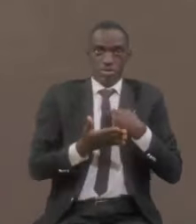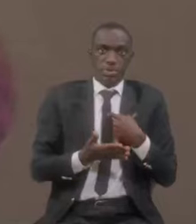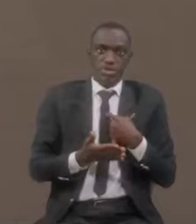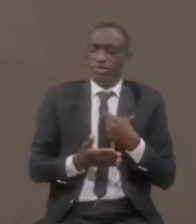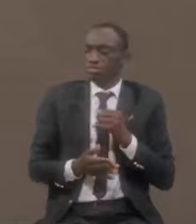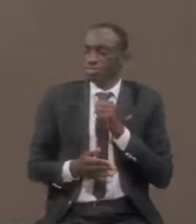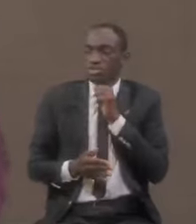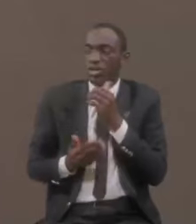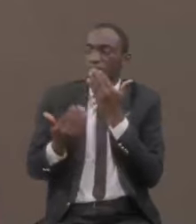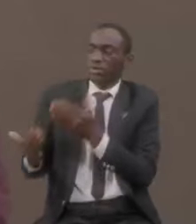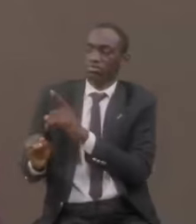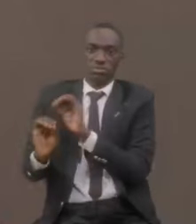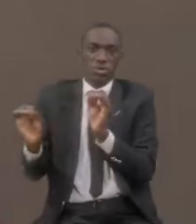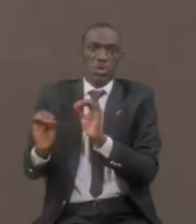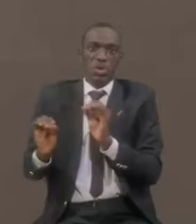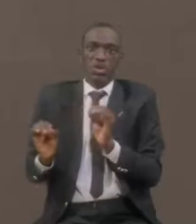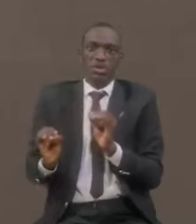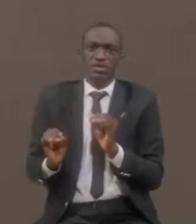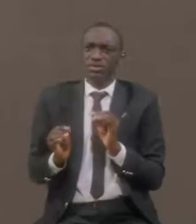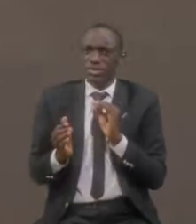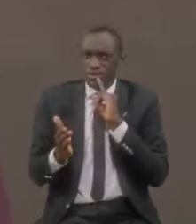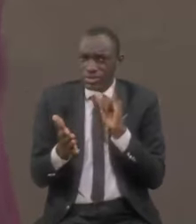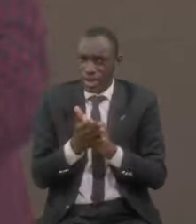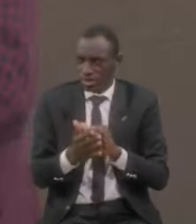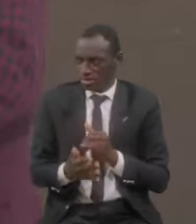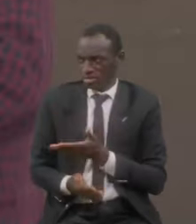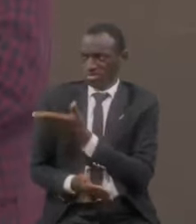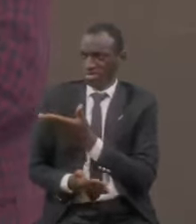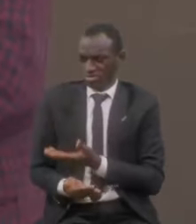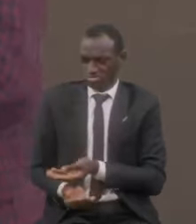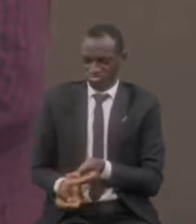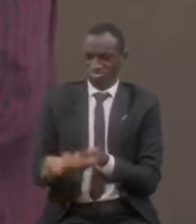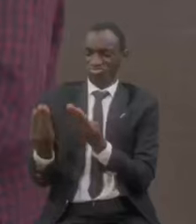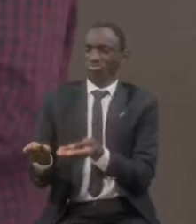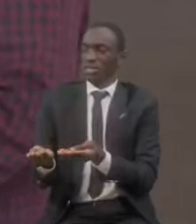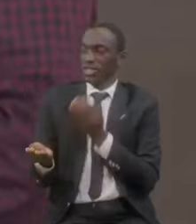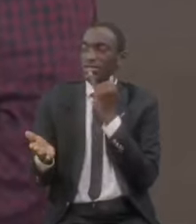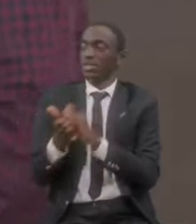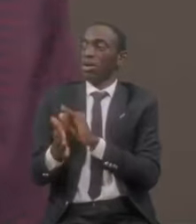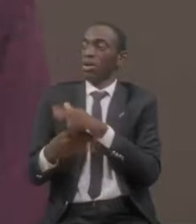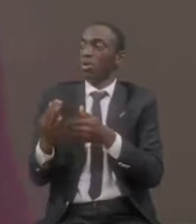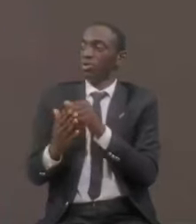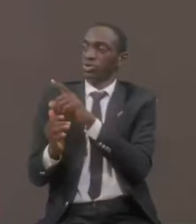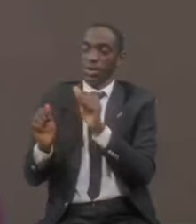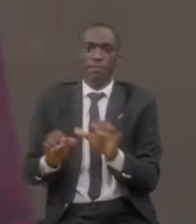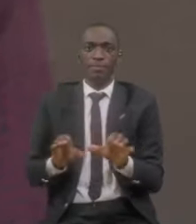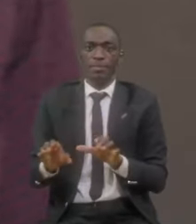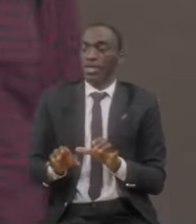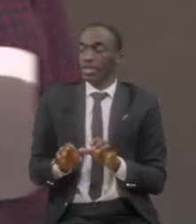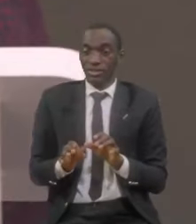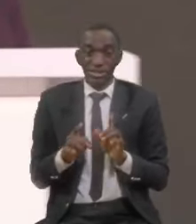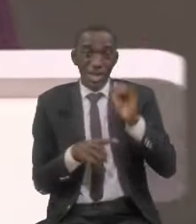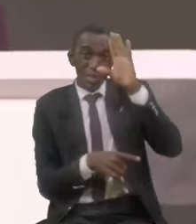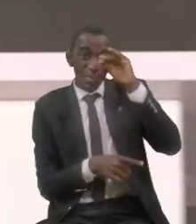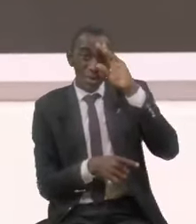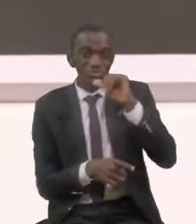c'est tout ce qu'ils ont fait, ça. Et c'est tout l'argent qui peut me donner, ça. Ça, c'est tout le second me donne, ça. Le garçon